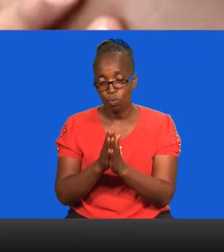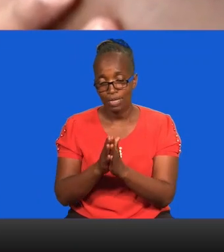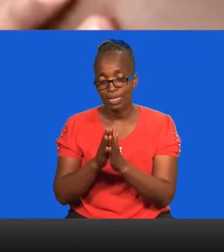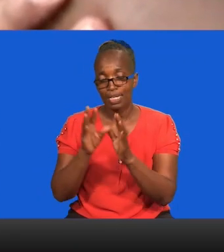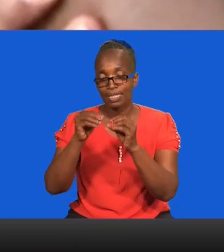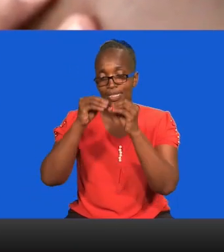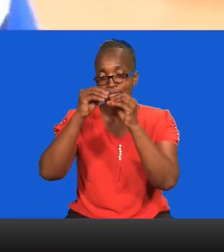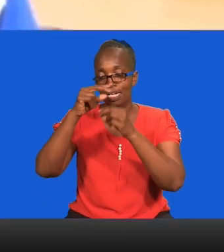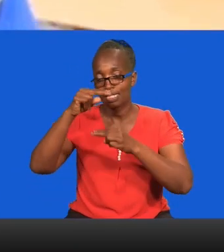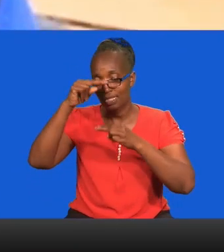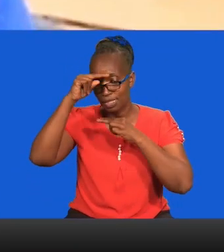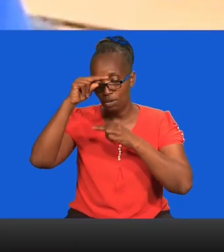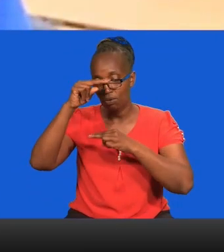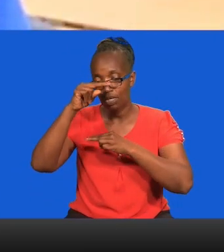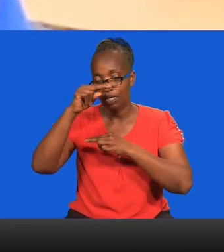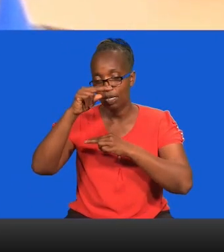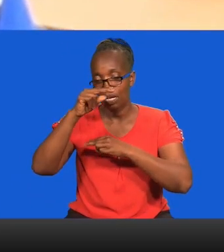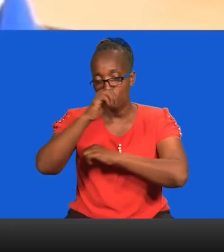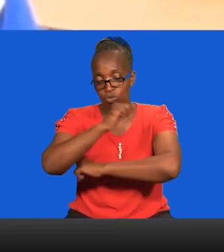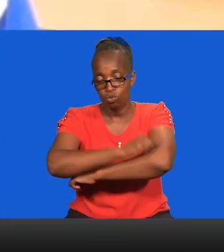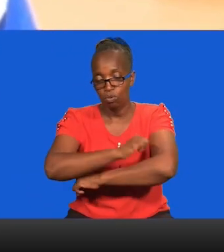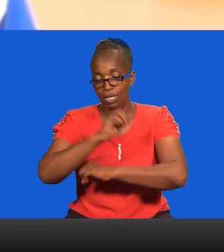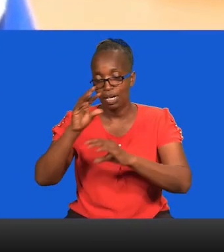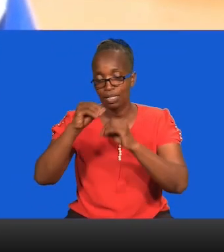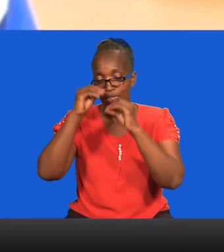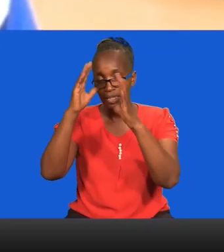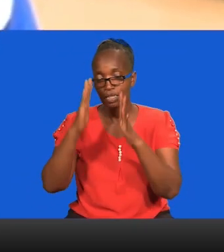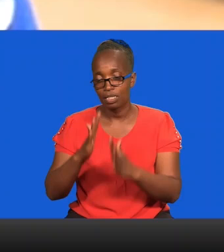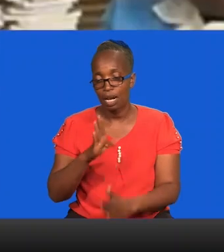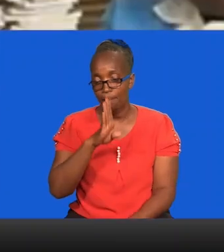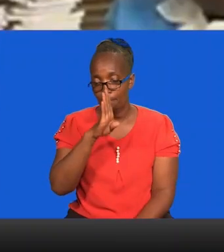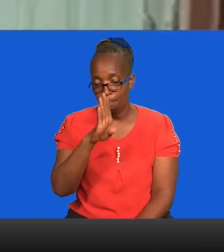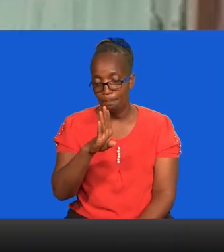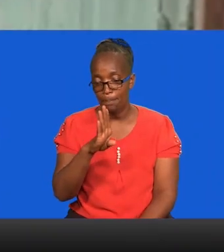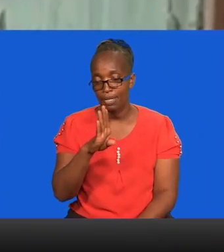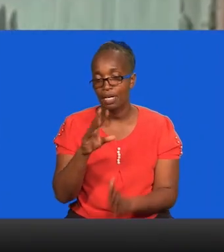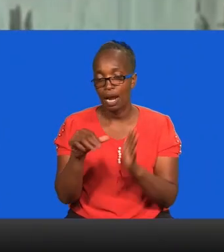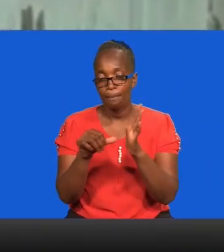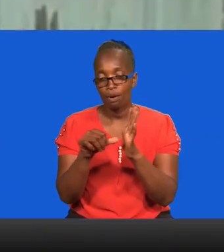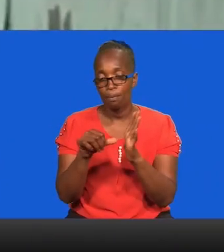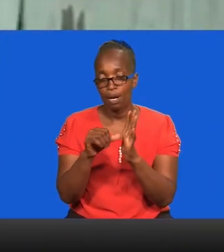takriban 72,000, kisa kikiwa ni ukosefu wa hela